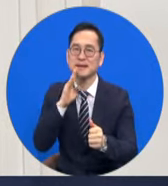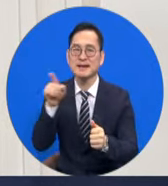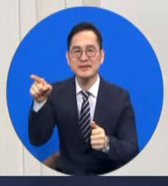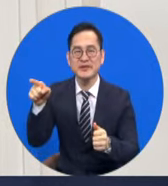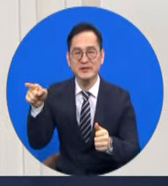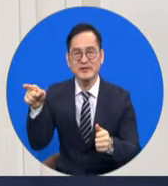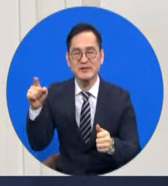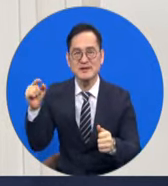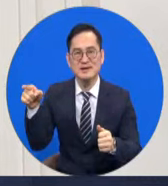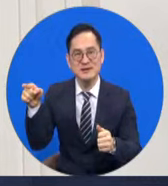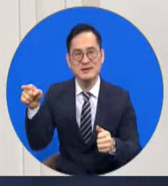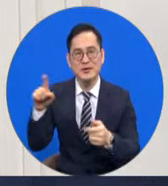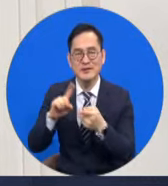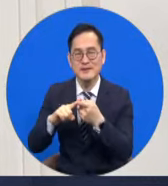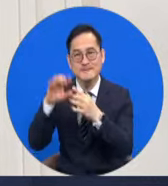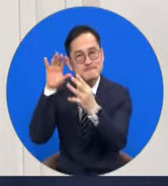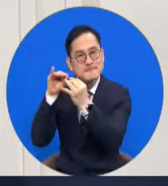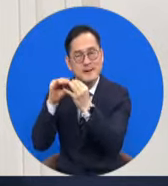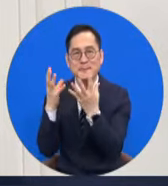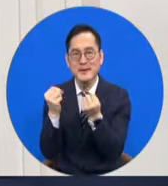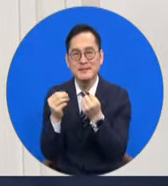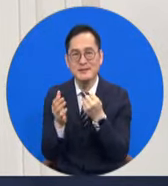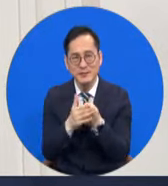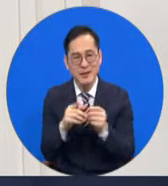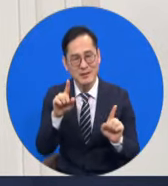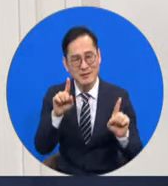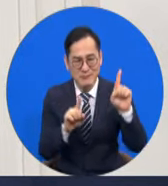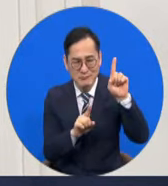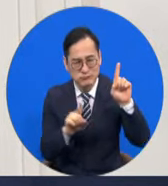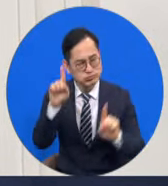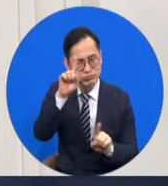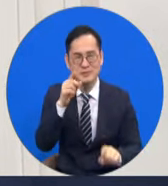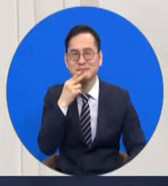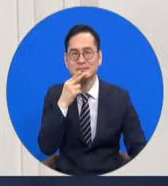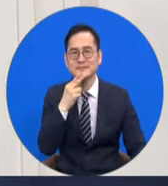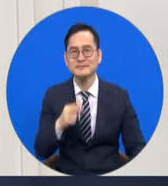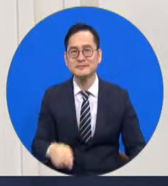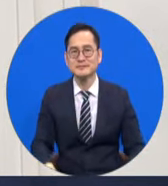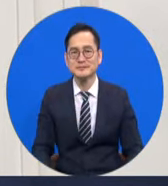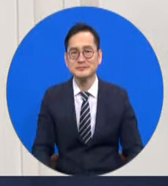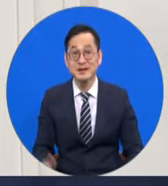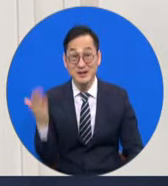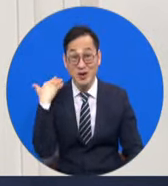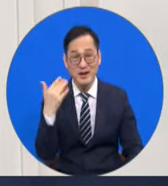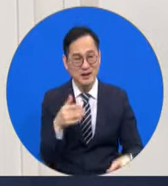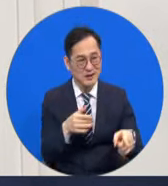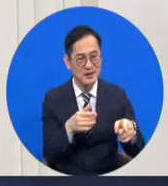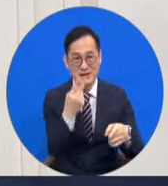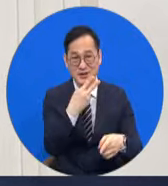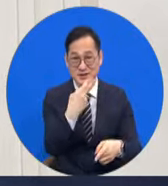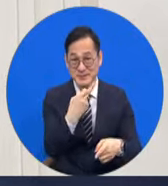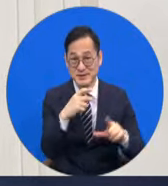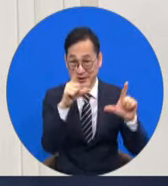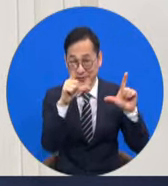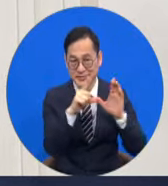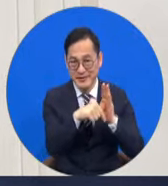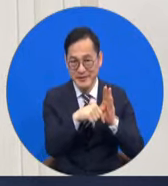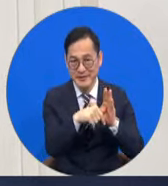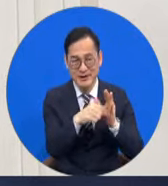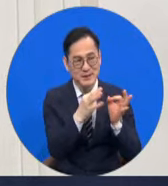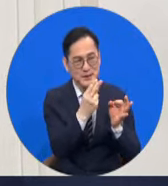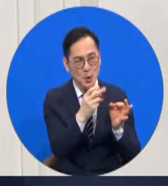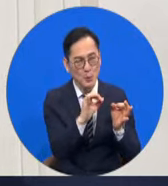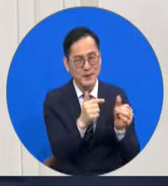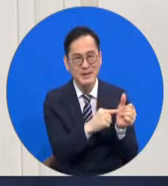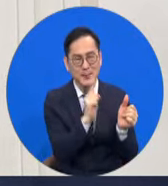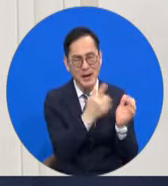뭐 공통된 분석이고요. 예. 조금 전에 2012년 총선에 김용민 후보의 막말 말씀을 하셨는데 그 상황하고는